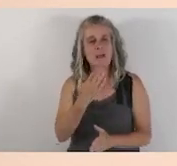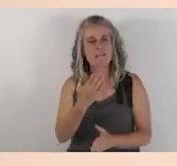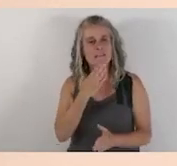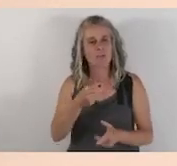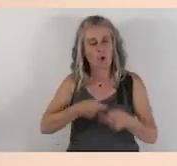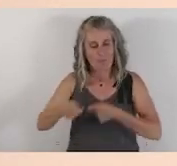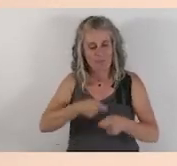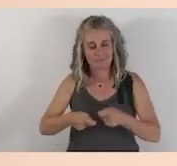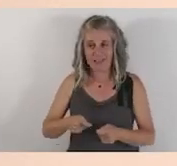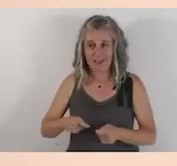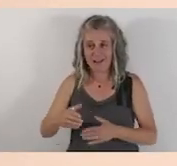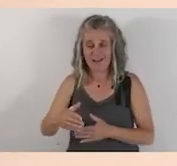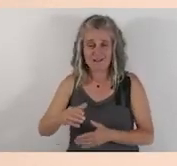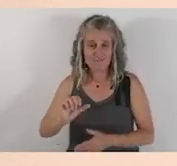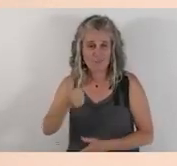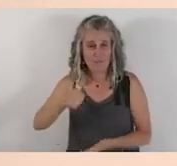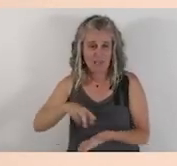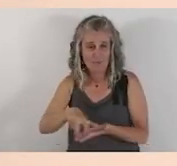premier arrondissement.